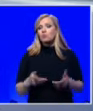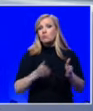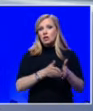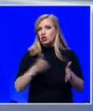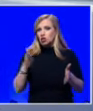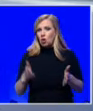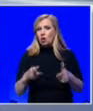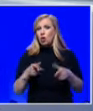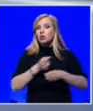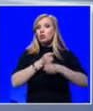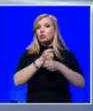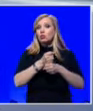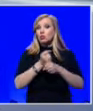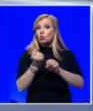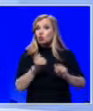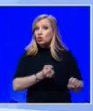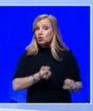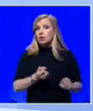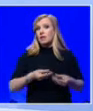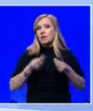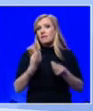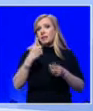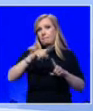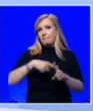срока, който Конституцията дава, е едномесечен.